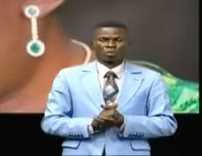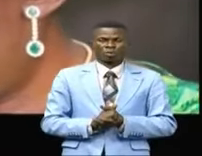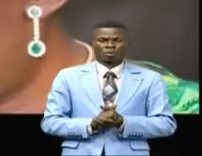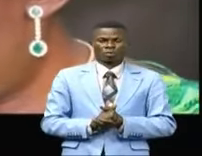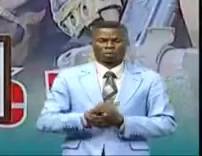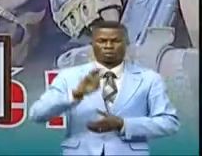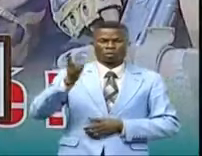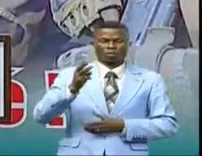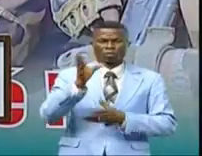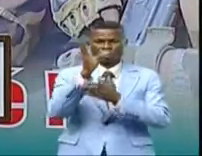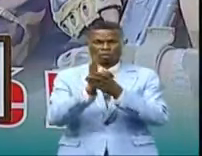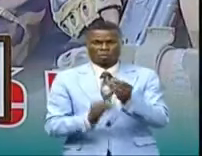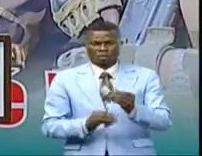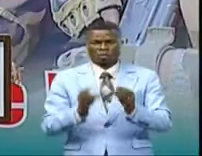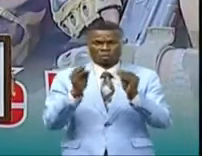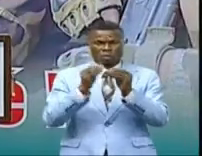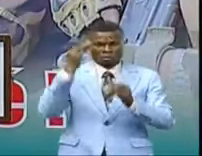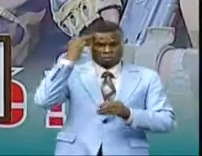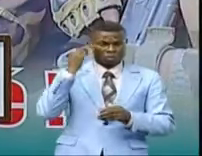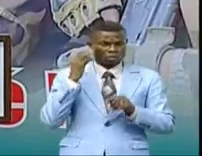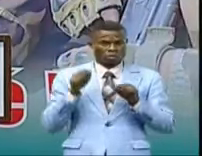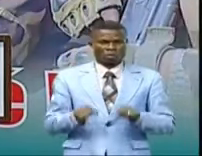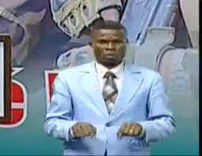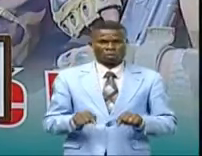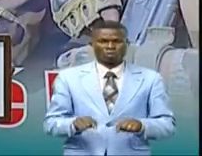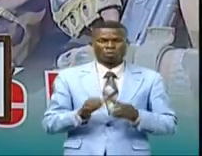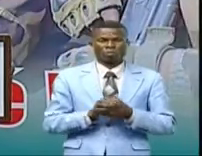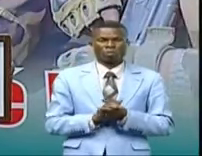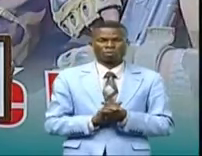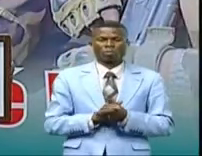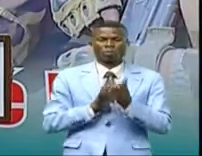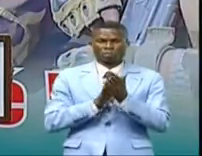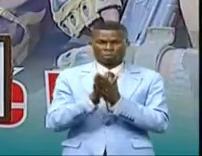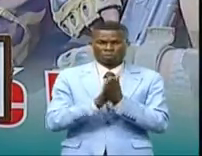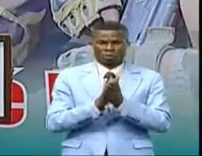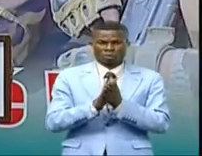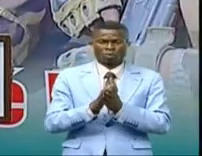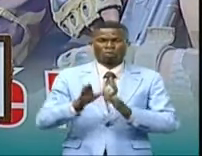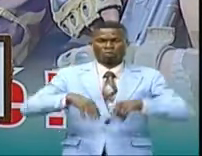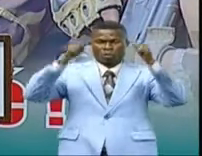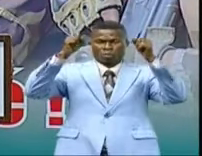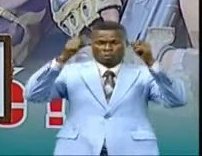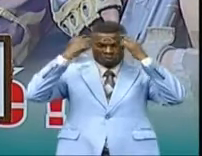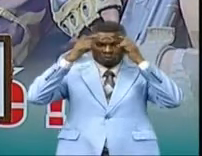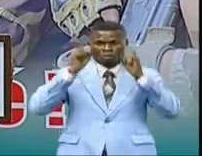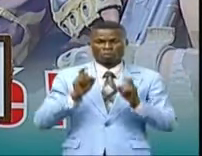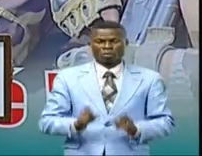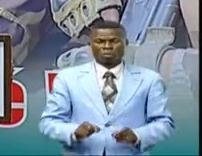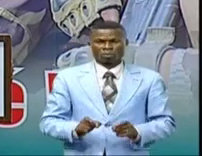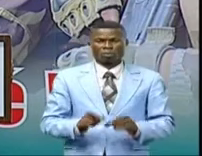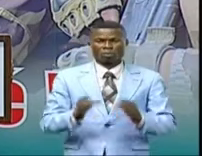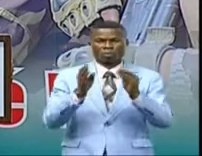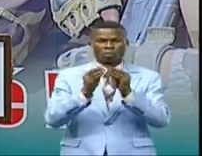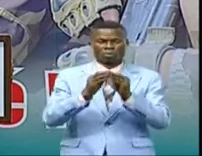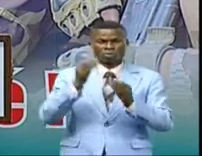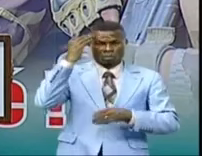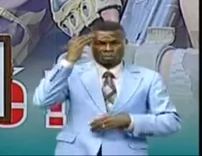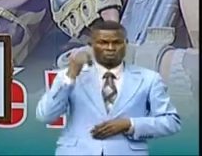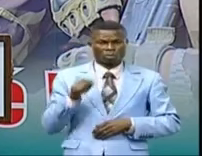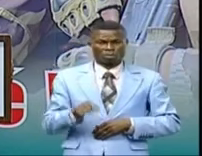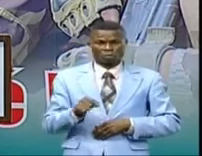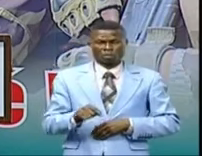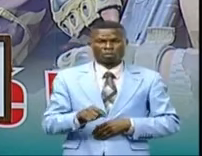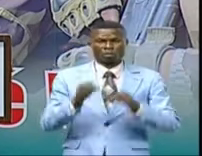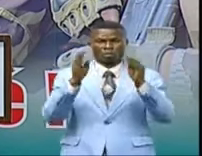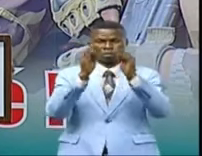Au troisième chapitre du Conseil de ministres de ce jour, relatif à l'approbation d'un relevé des décisions du Conseil de ministres,